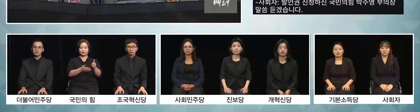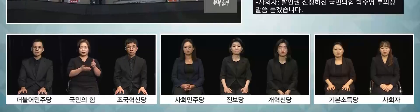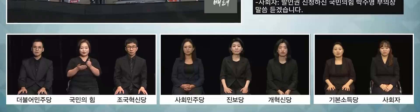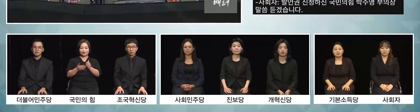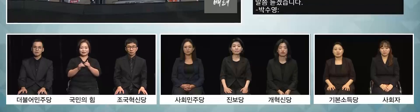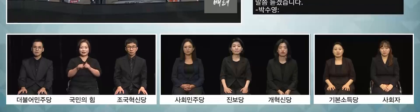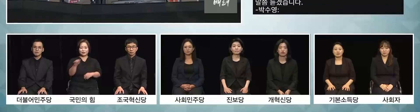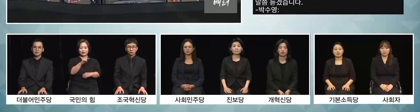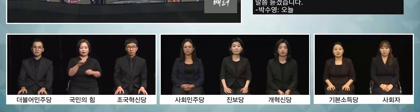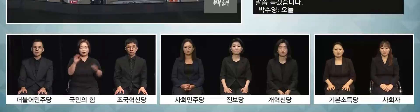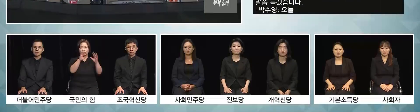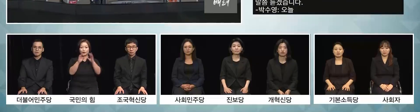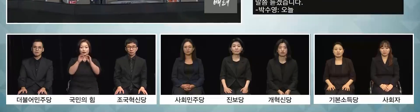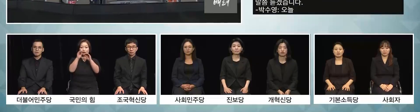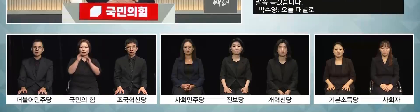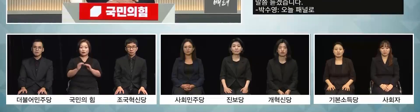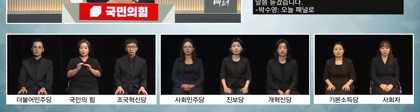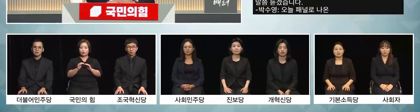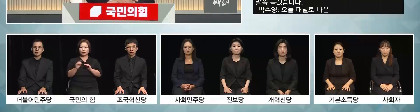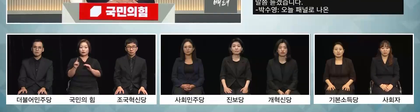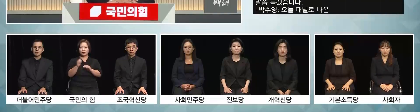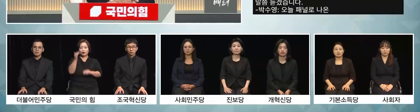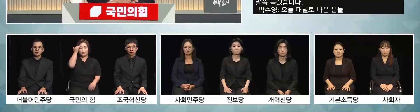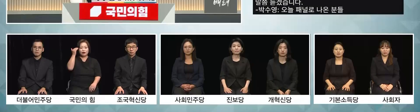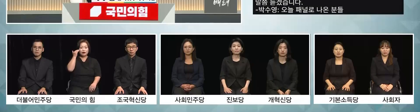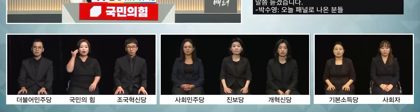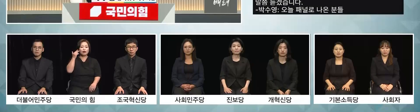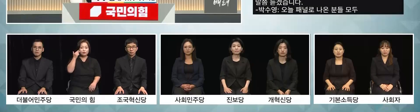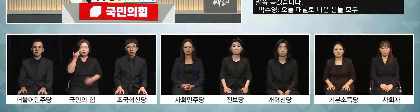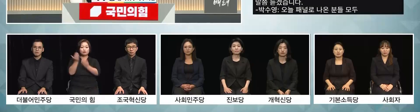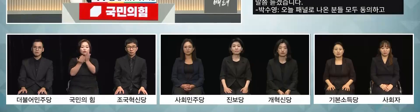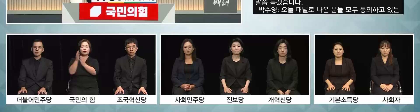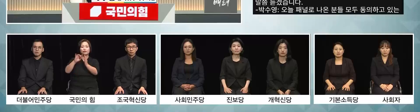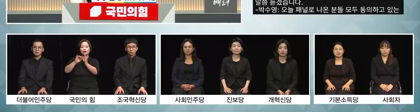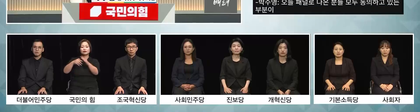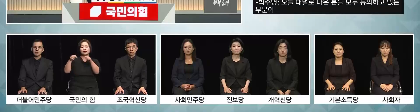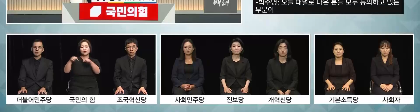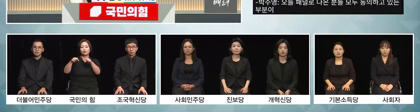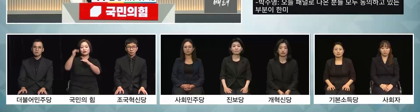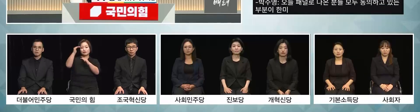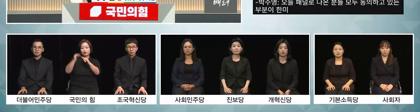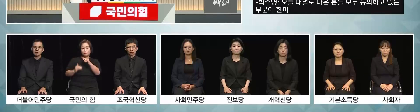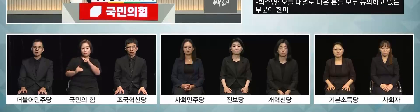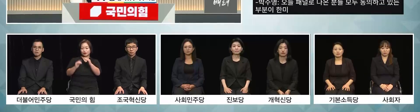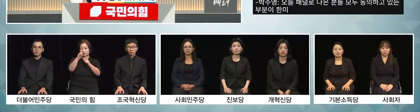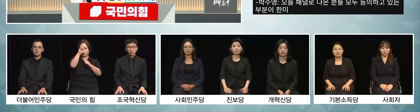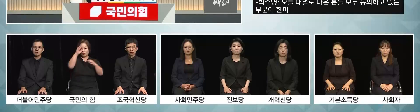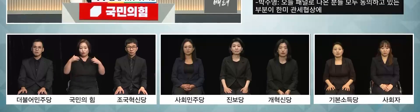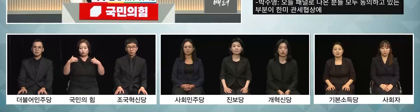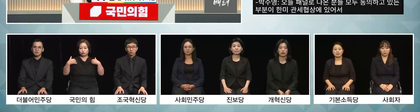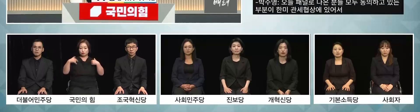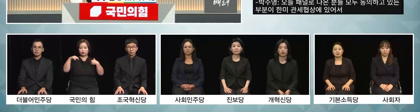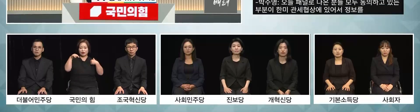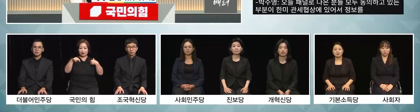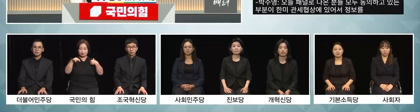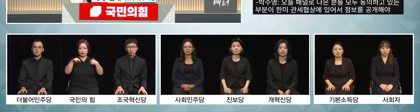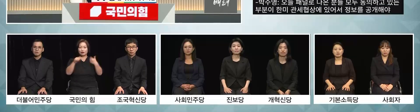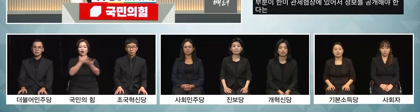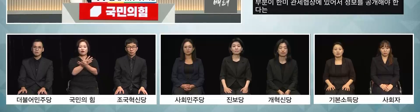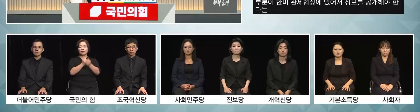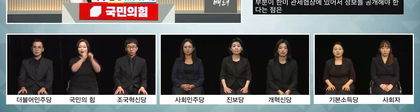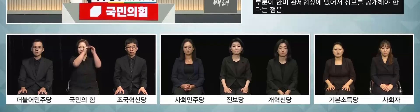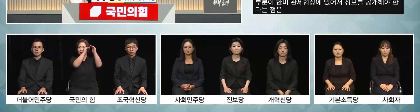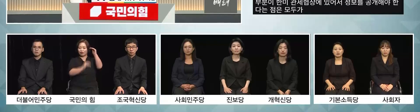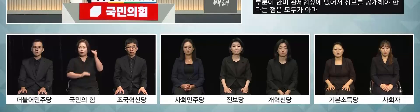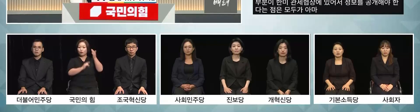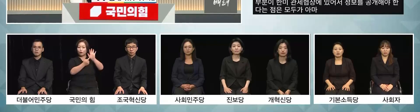모두 동의하고 있는 부분이 한미 관세 협상이 있었으면 정보를 공개해야 된다 하는 점에 대해서는 모두가 아마 동의하실